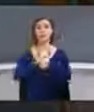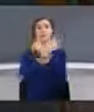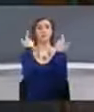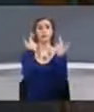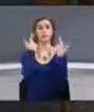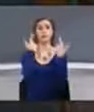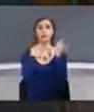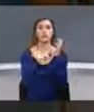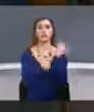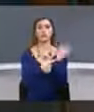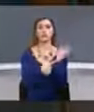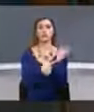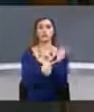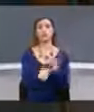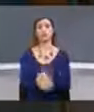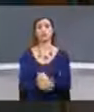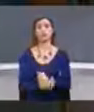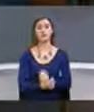gjini.